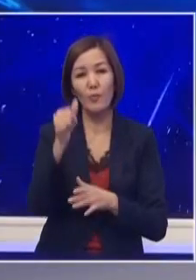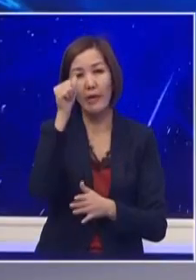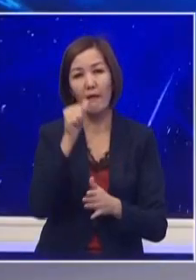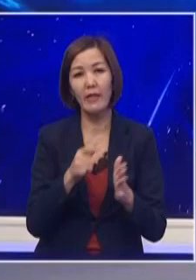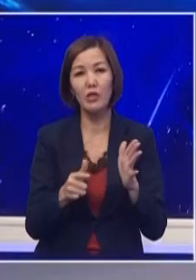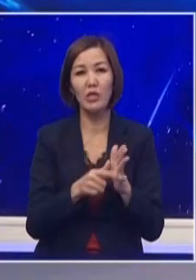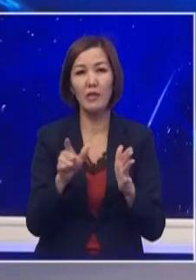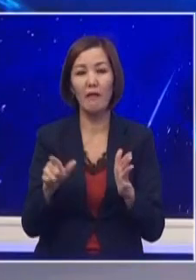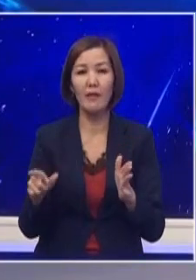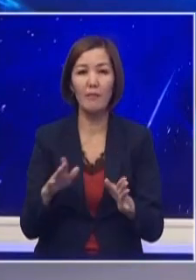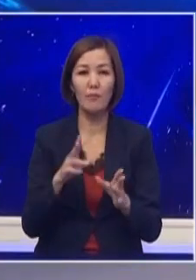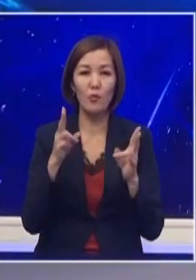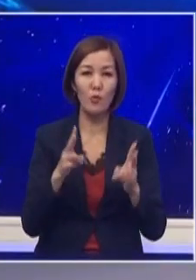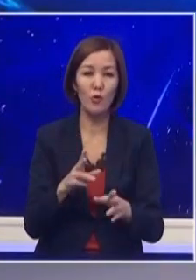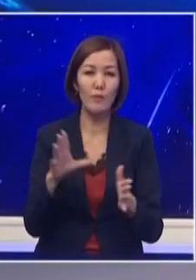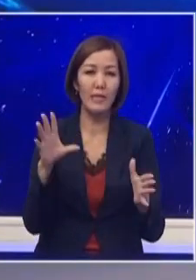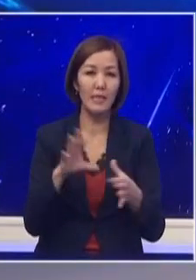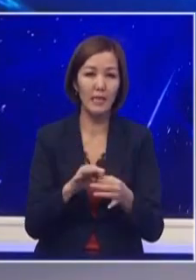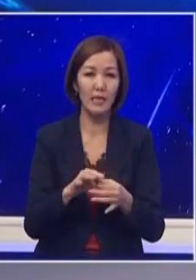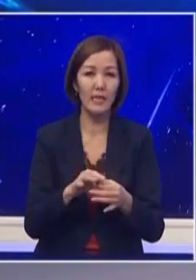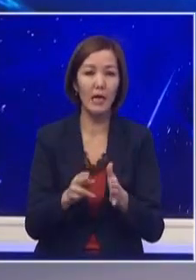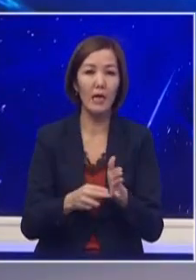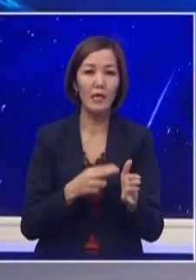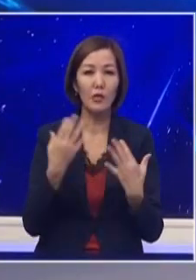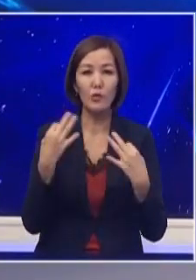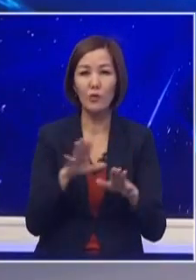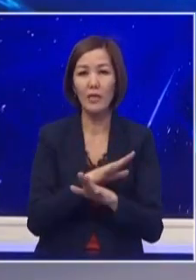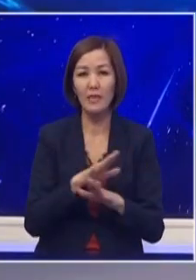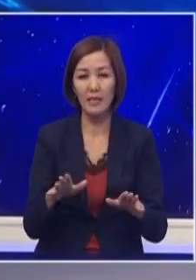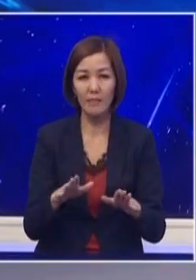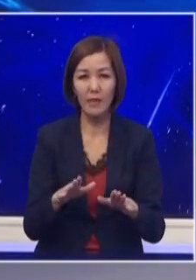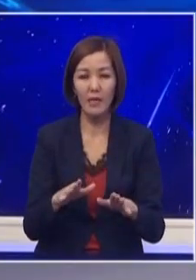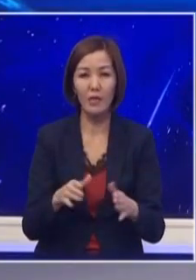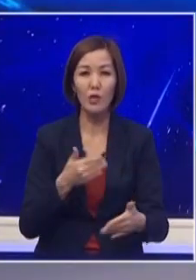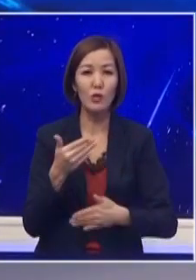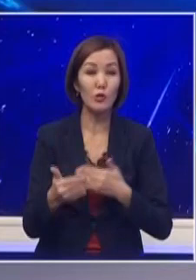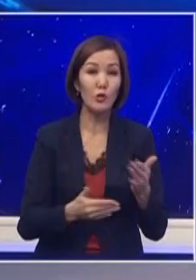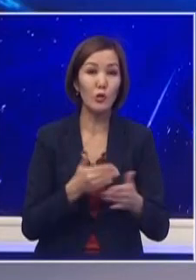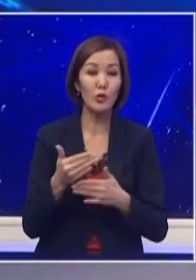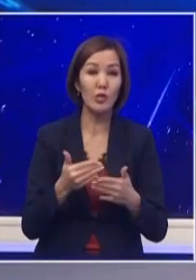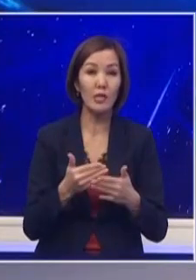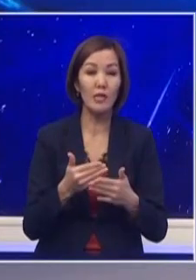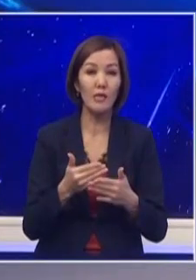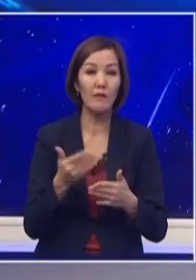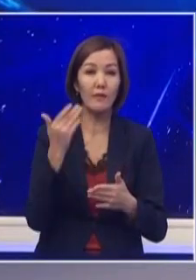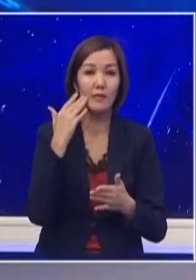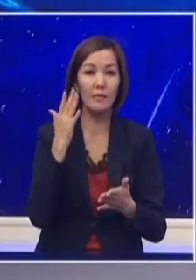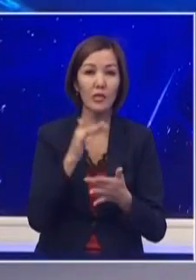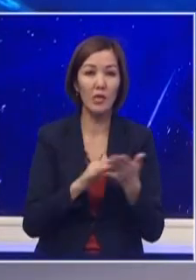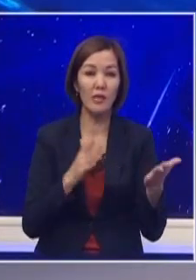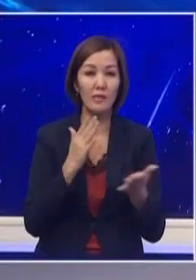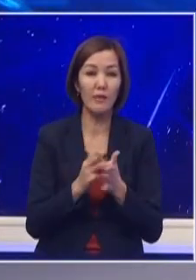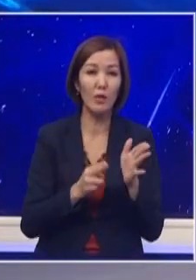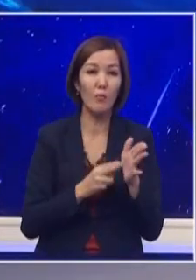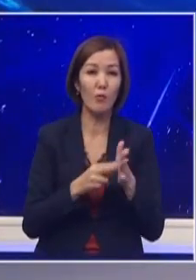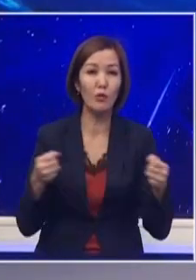Он бір айда жет адам өлімі тіркелді. Темір жолдың рұқсат етілмеген тұсынан өтетін жүргіншілердің аяғы тыйылмай тұр. Ал